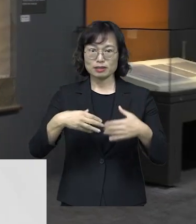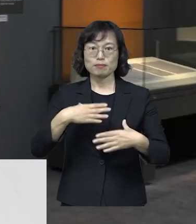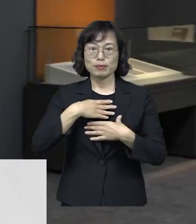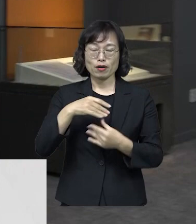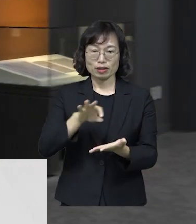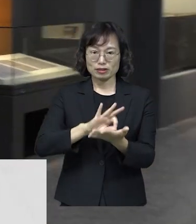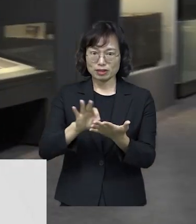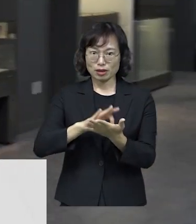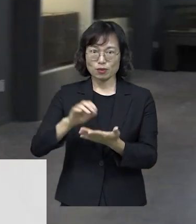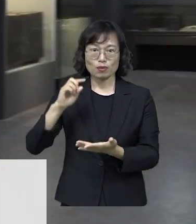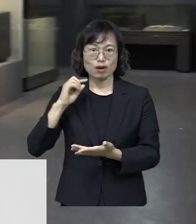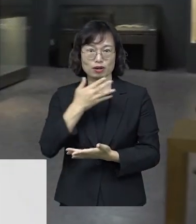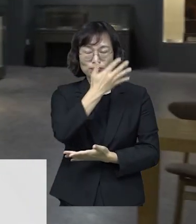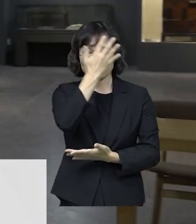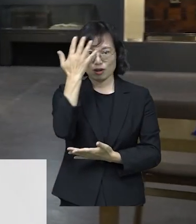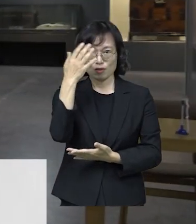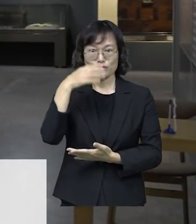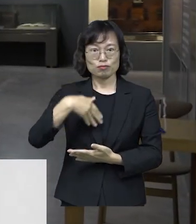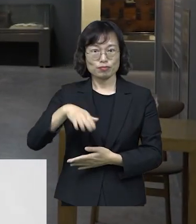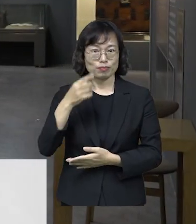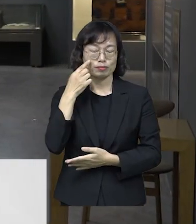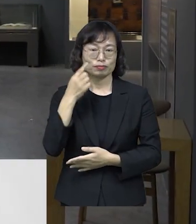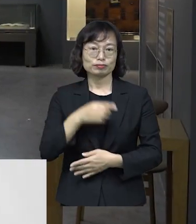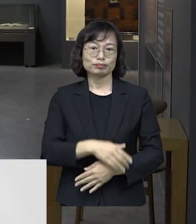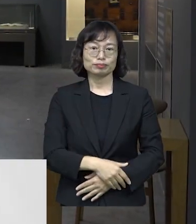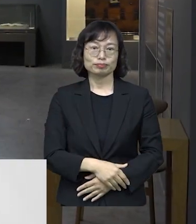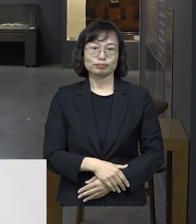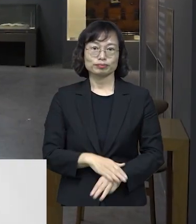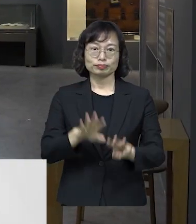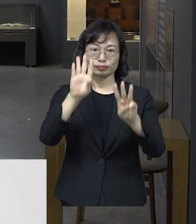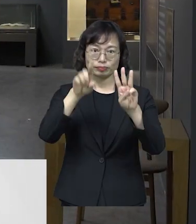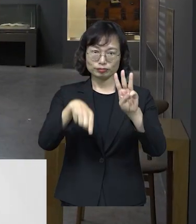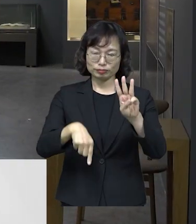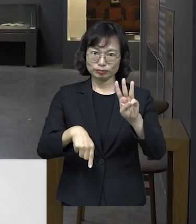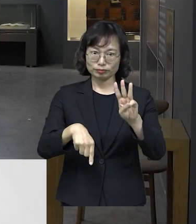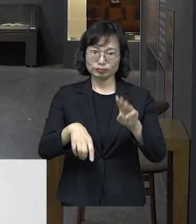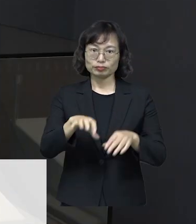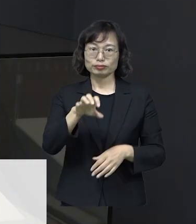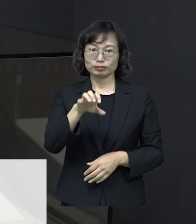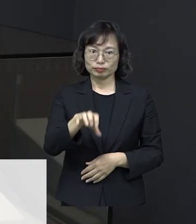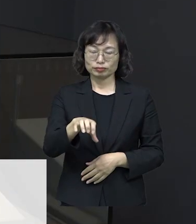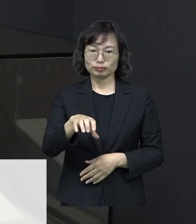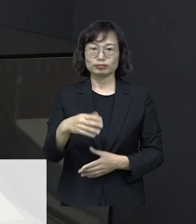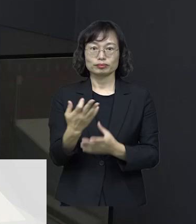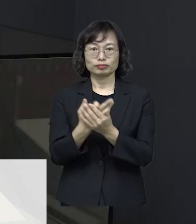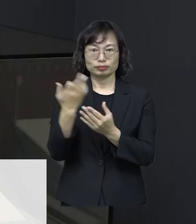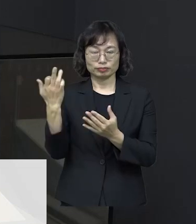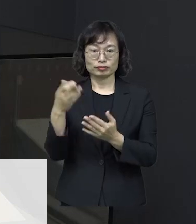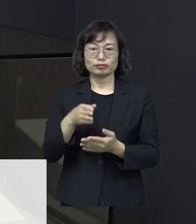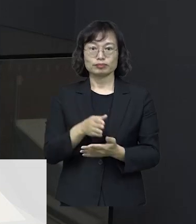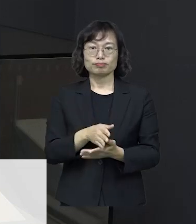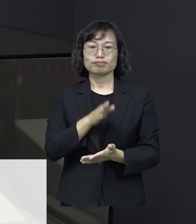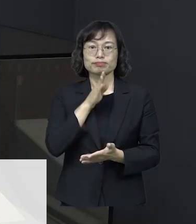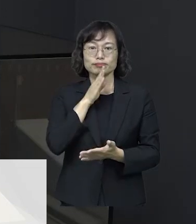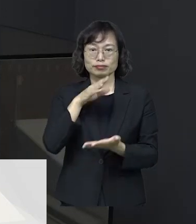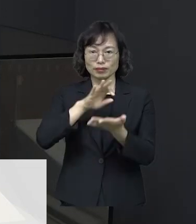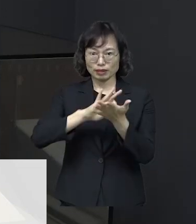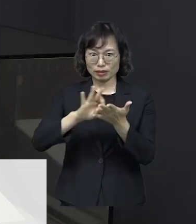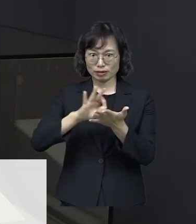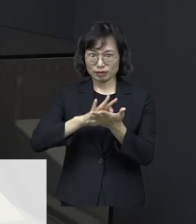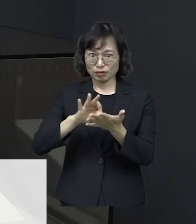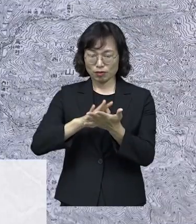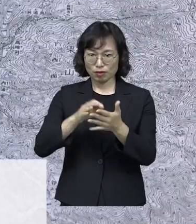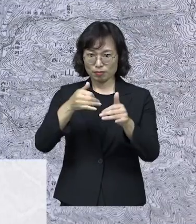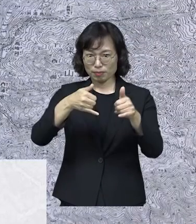실용과 아름다움에서 그걸 보실 수 있습니다. 3부에서는 우리 양산에서 실제로